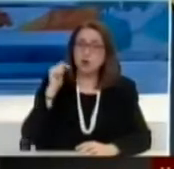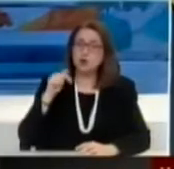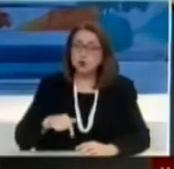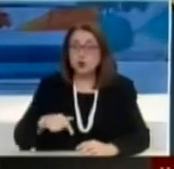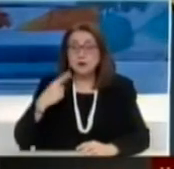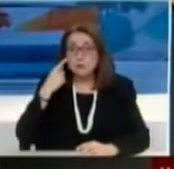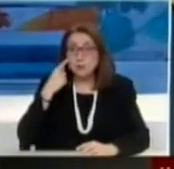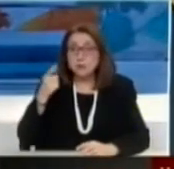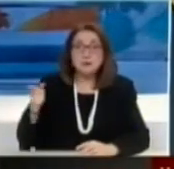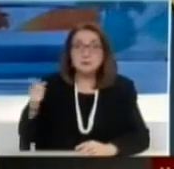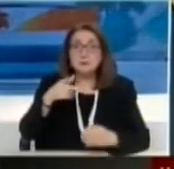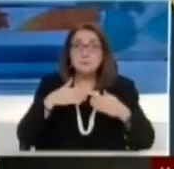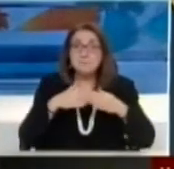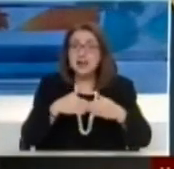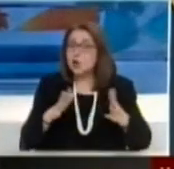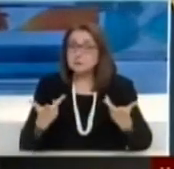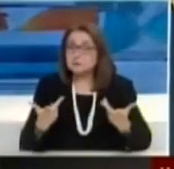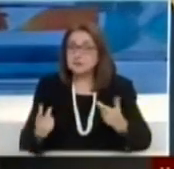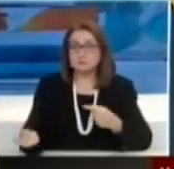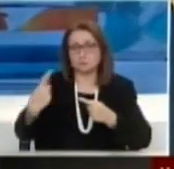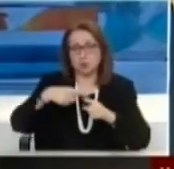διαμορφωθεί μετά τα τελικά αποτελέσματα από το πλοίο.